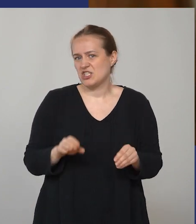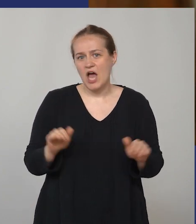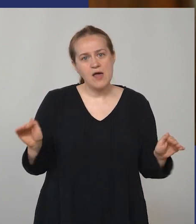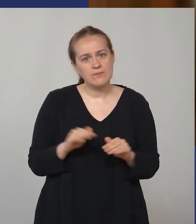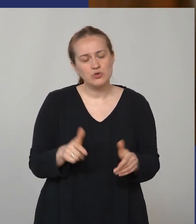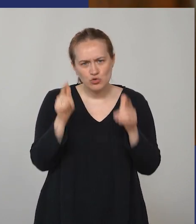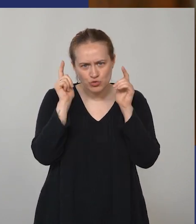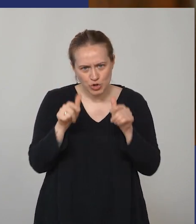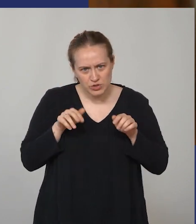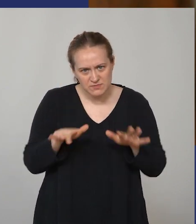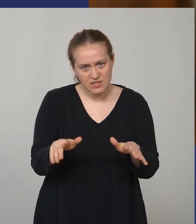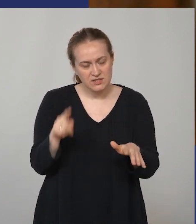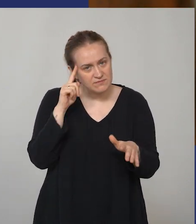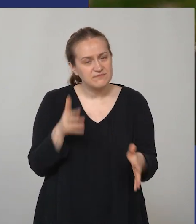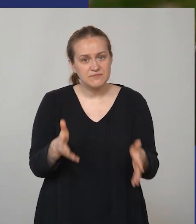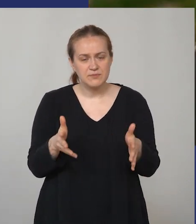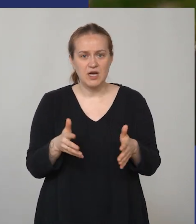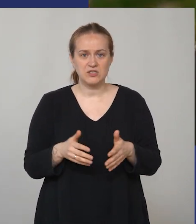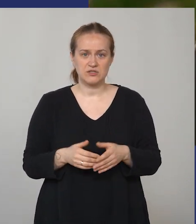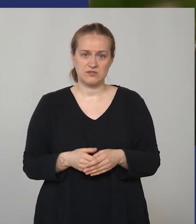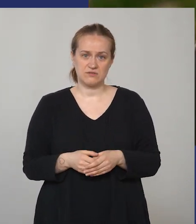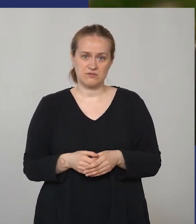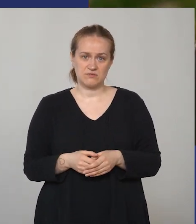занятием. Понимаешь?